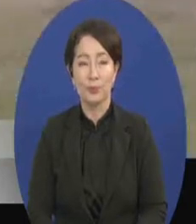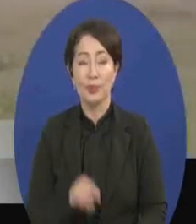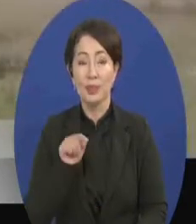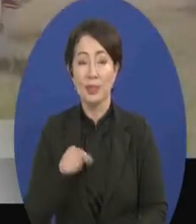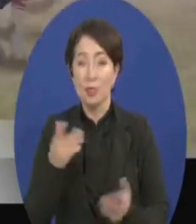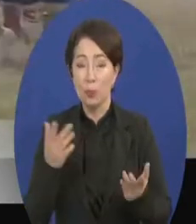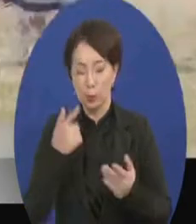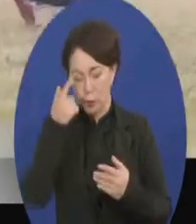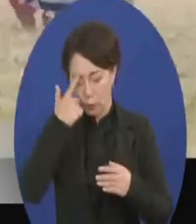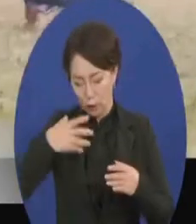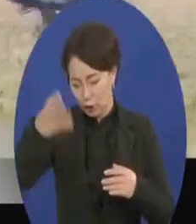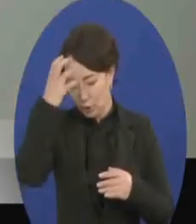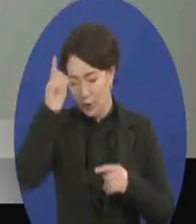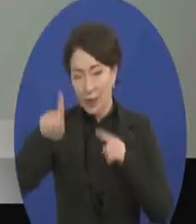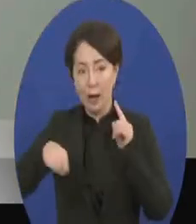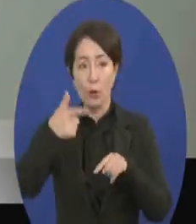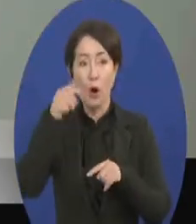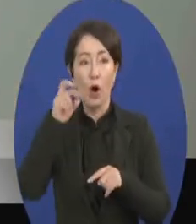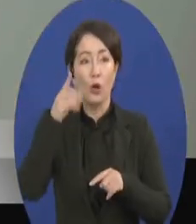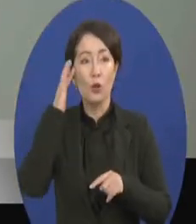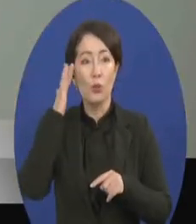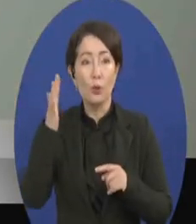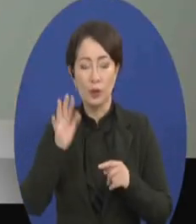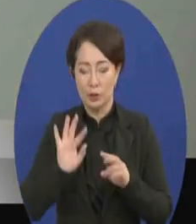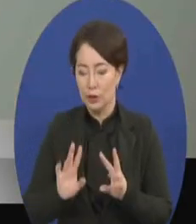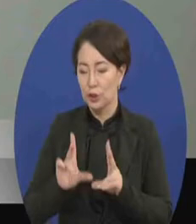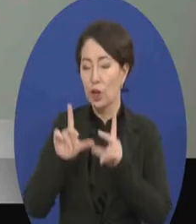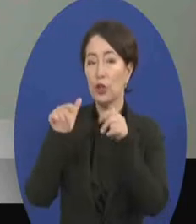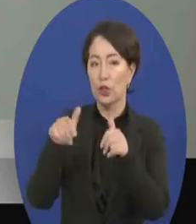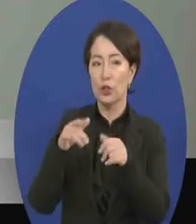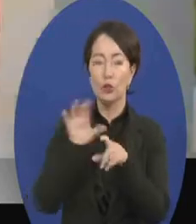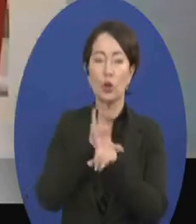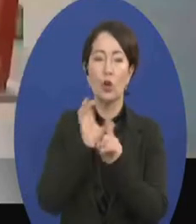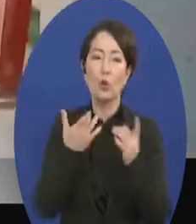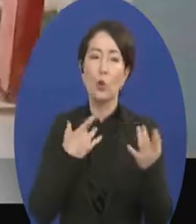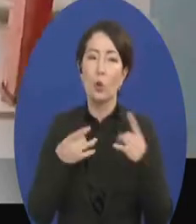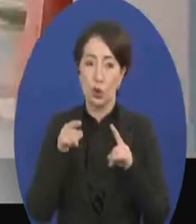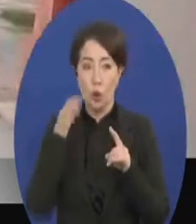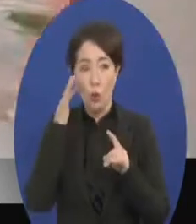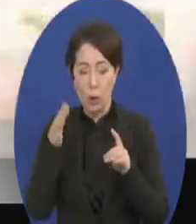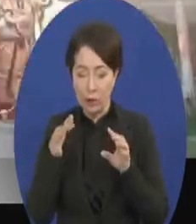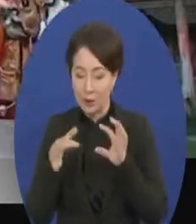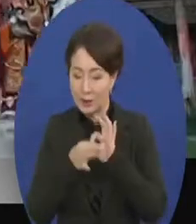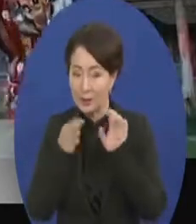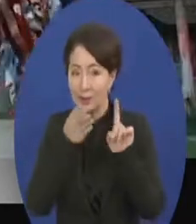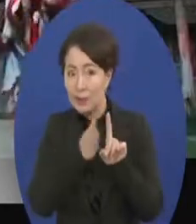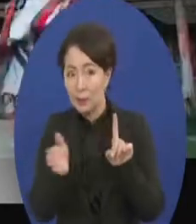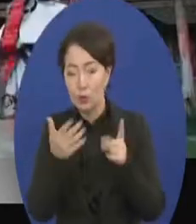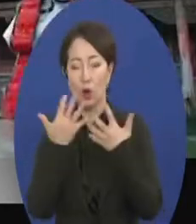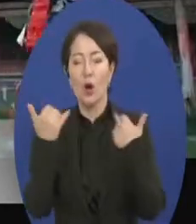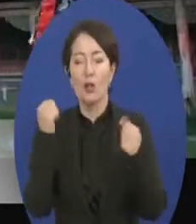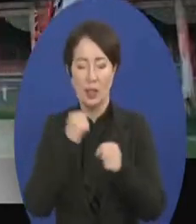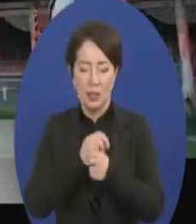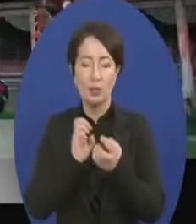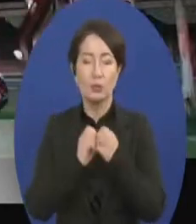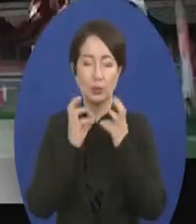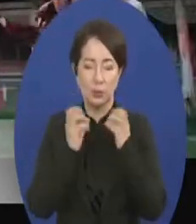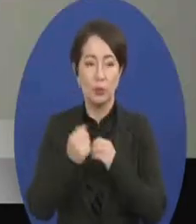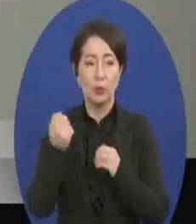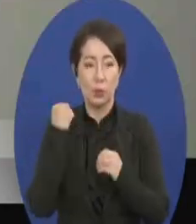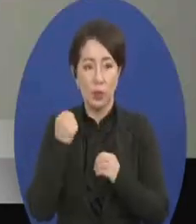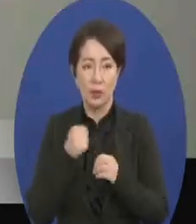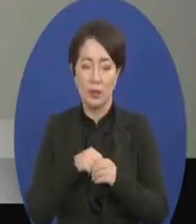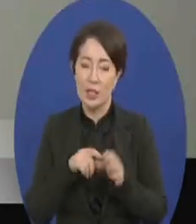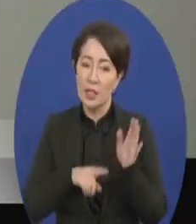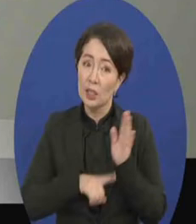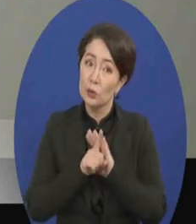Тийм учраас Монгол төрийн хамгийн гол бодлого бол энэ соёлын гэрэлх соёл урлагийн бодлого. Энэ соёл урлагаар дамжуул бид маш олон зүйлийг хийж болно.